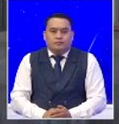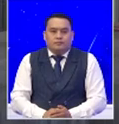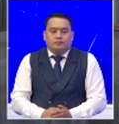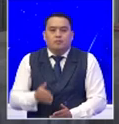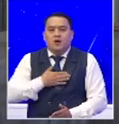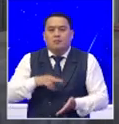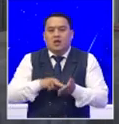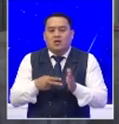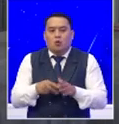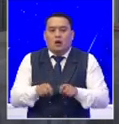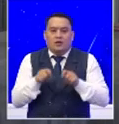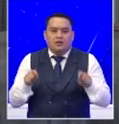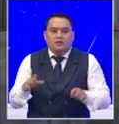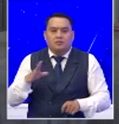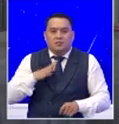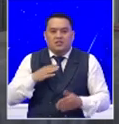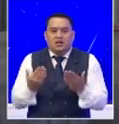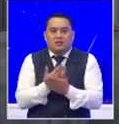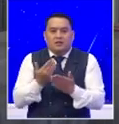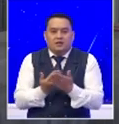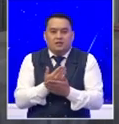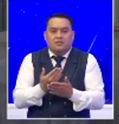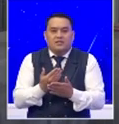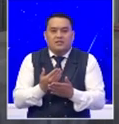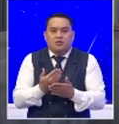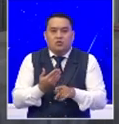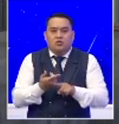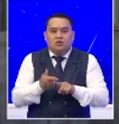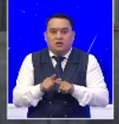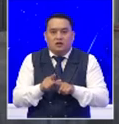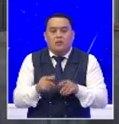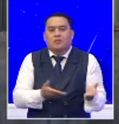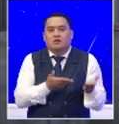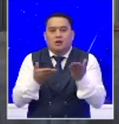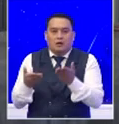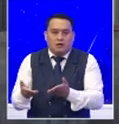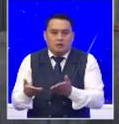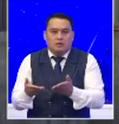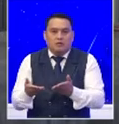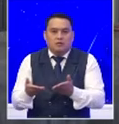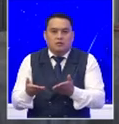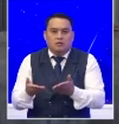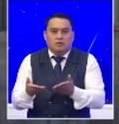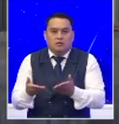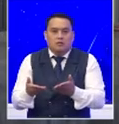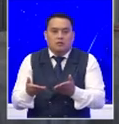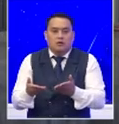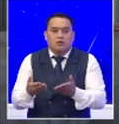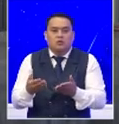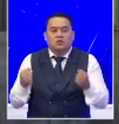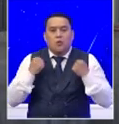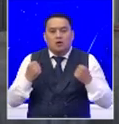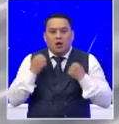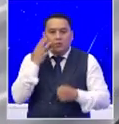Мы планируем здесь открыть секции по всем водным видам спорта. Уже на этой стадии приглашаем тренеров с большим опытом работы с детьми. У